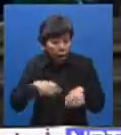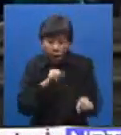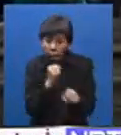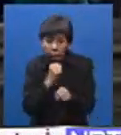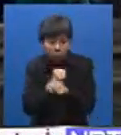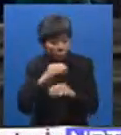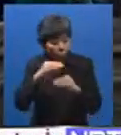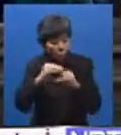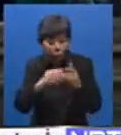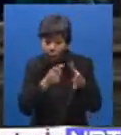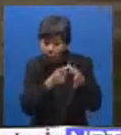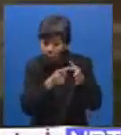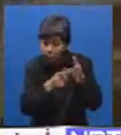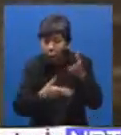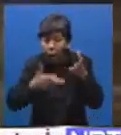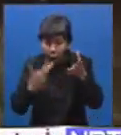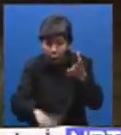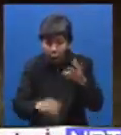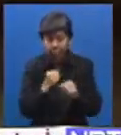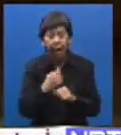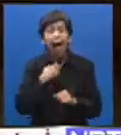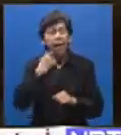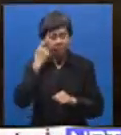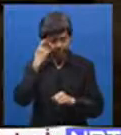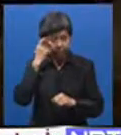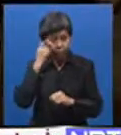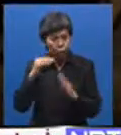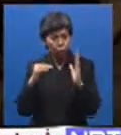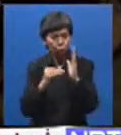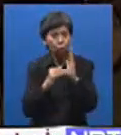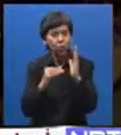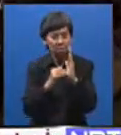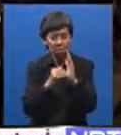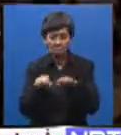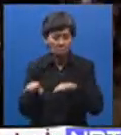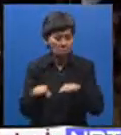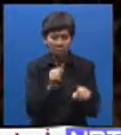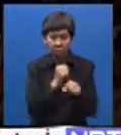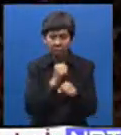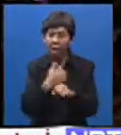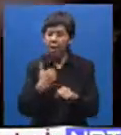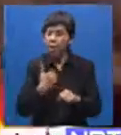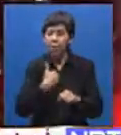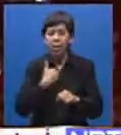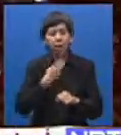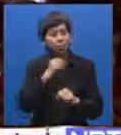การทุกโครงการแล้วเสร็จก็จะมั่นใจว่ากรุงเทพมหานครก็จะ